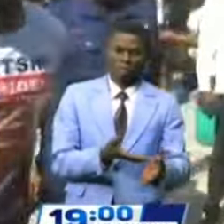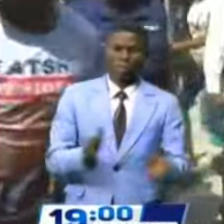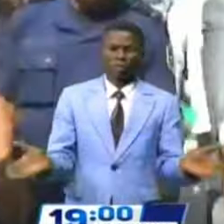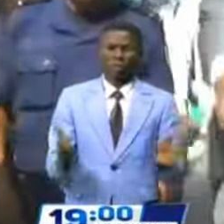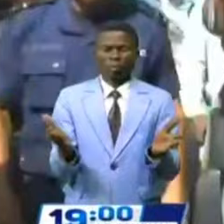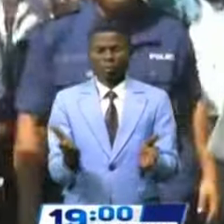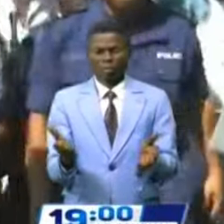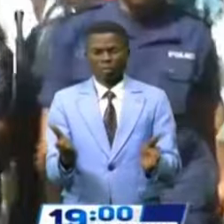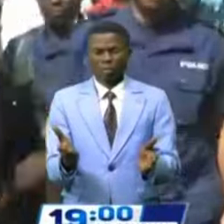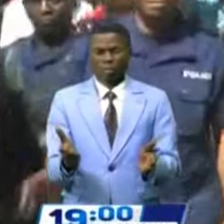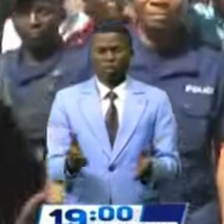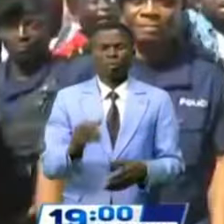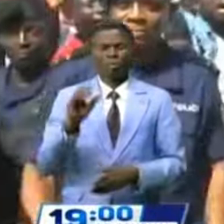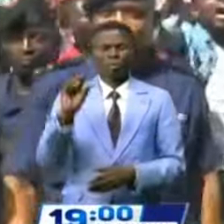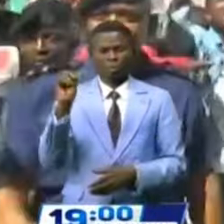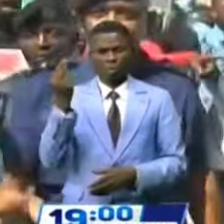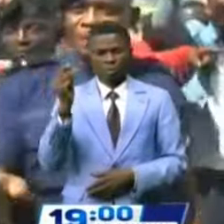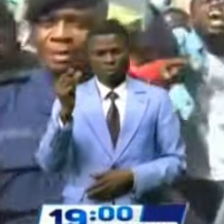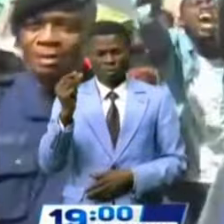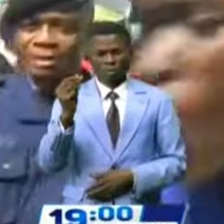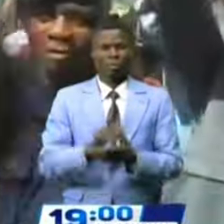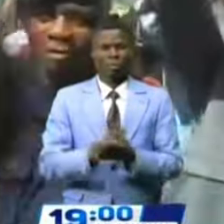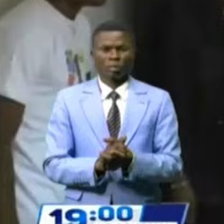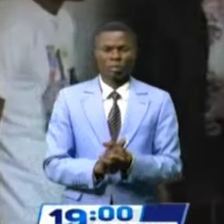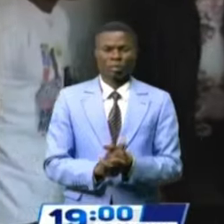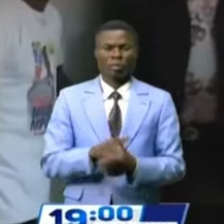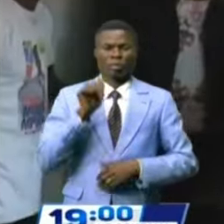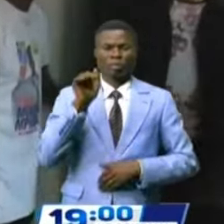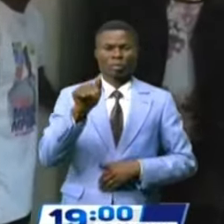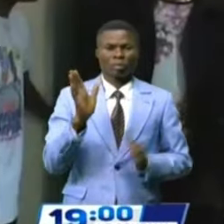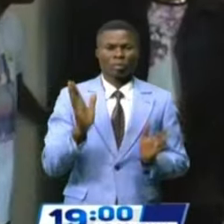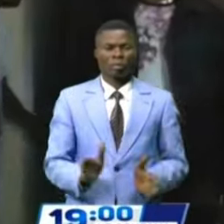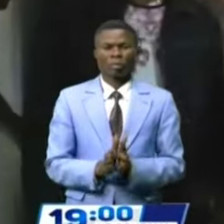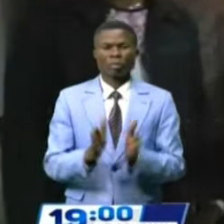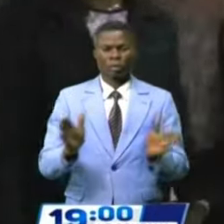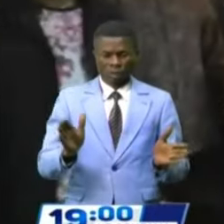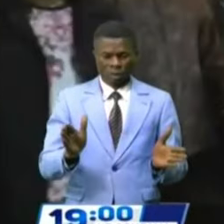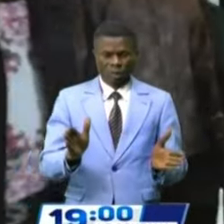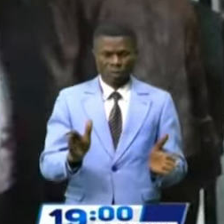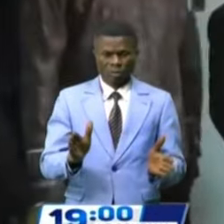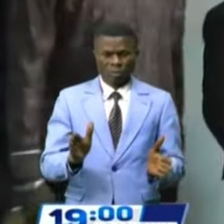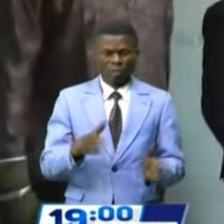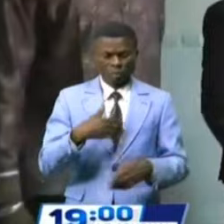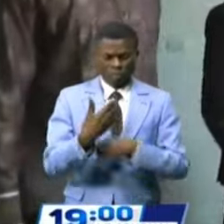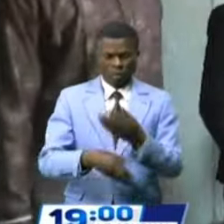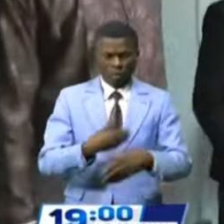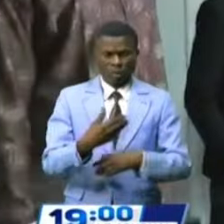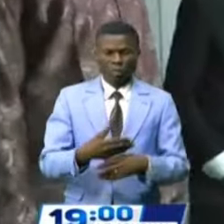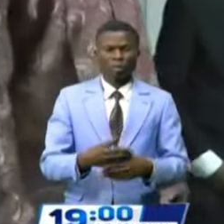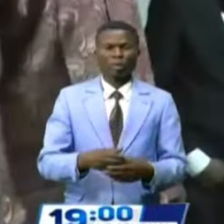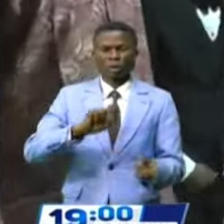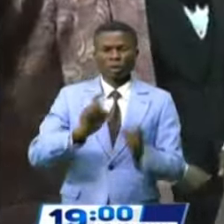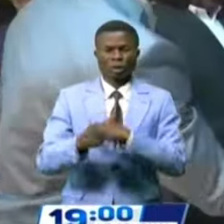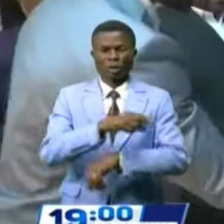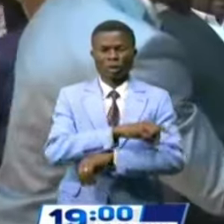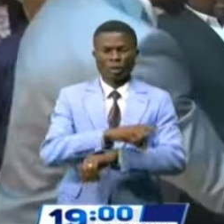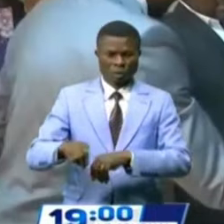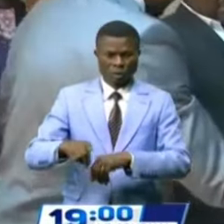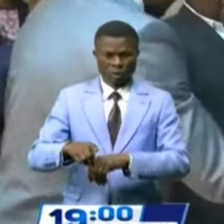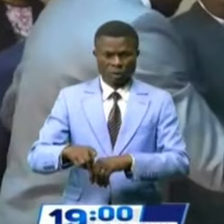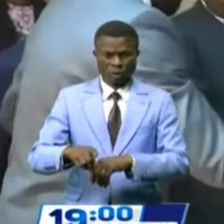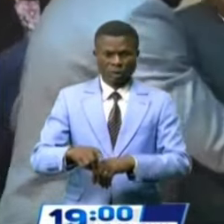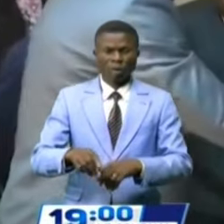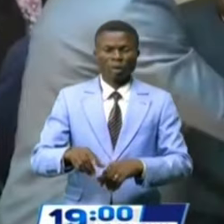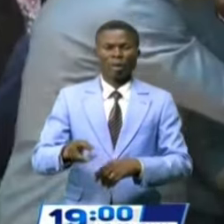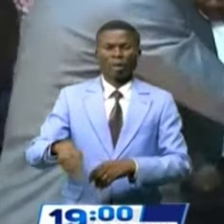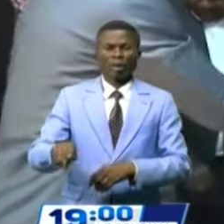de petite échelle, ça est mappé en sigle, par son directeur général Jean-Paul Kapongo, procède au réaménagement administratif dans les